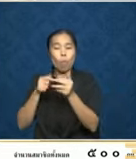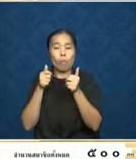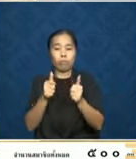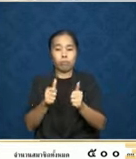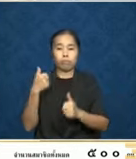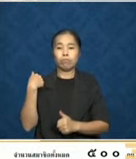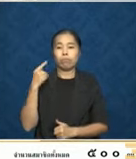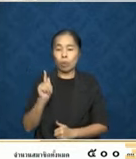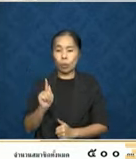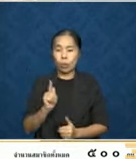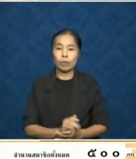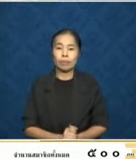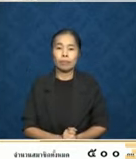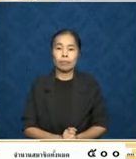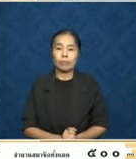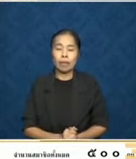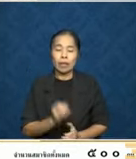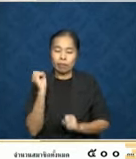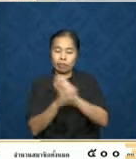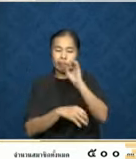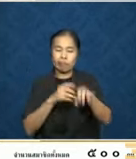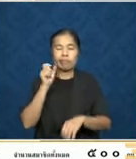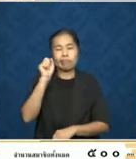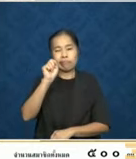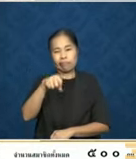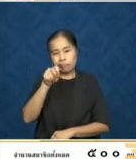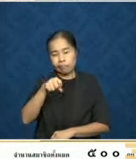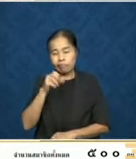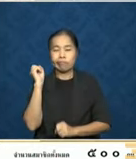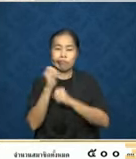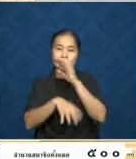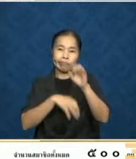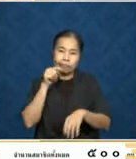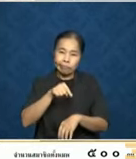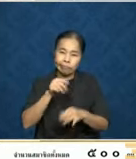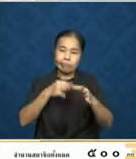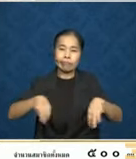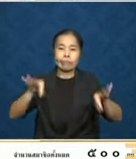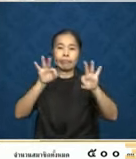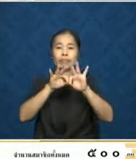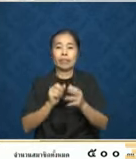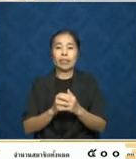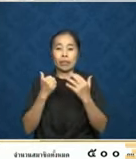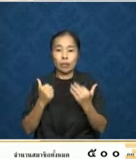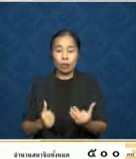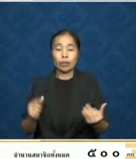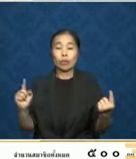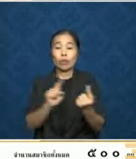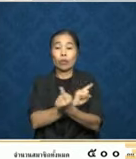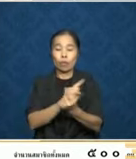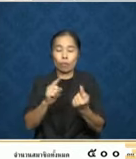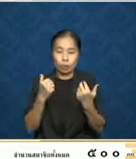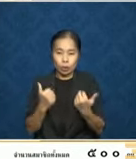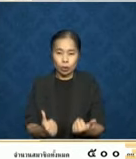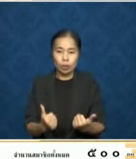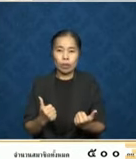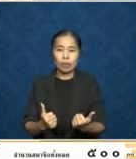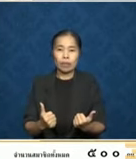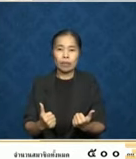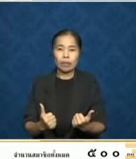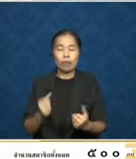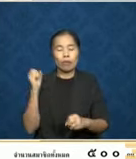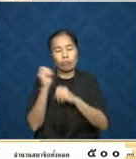ะครับขยะเป็นเรื่องใหญ่นะครับเป็นเรื่องวาระแห่งชาติและในสังคมปัจจุบันมีการผลิตขยะ